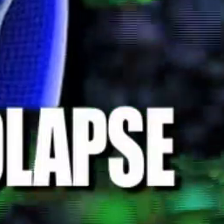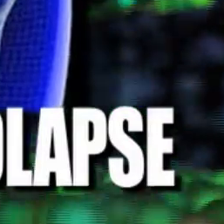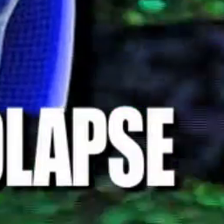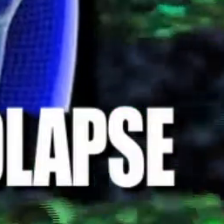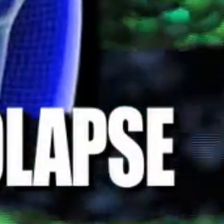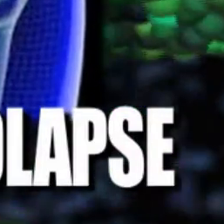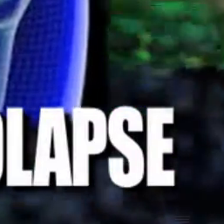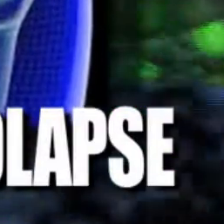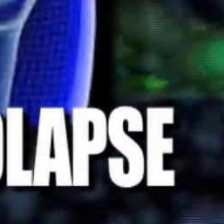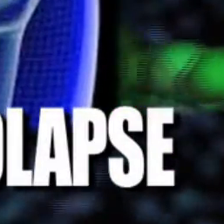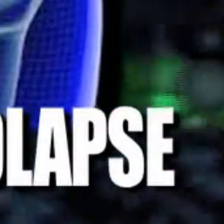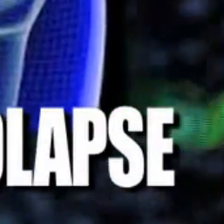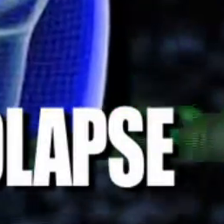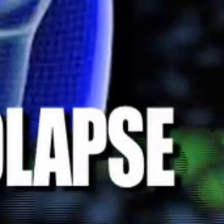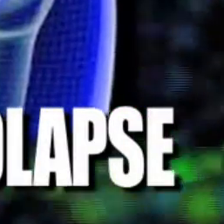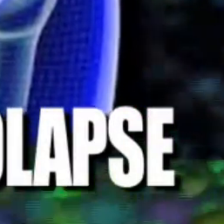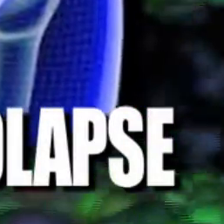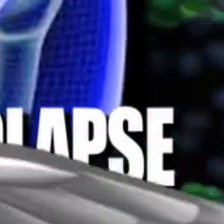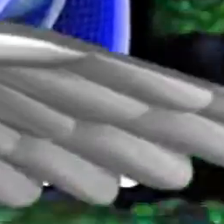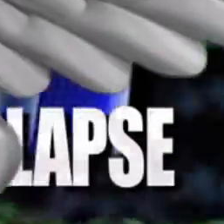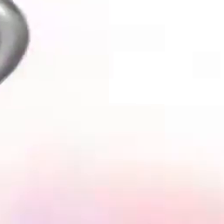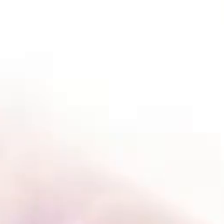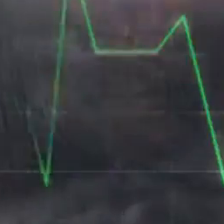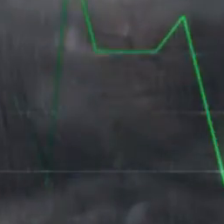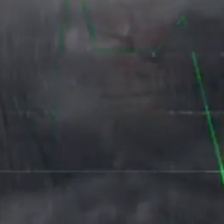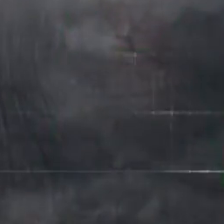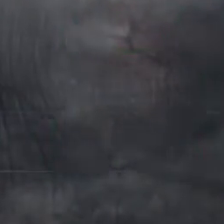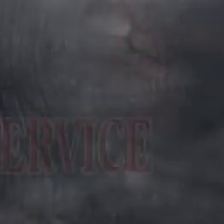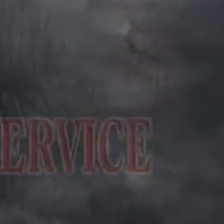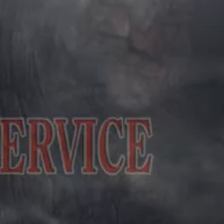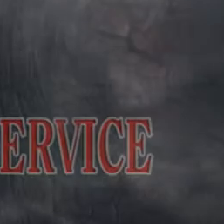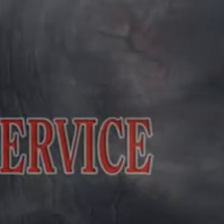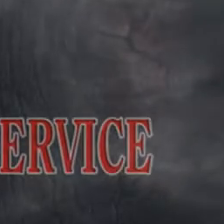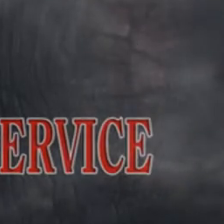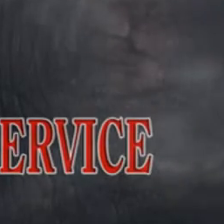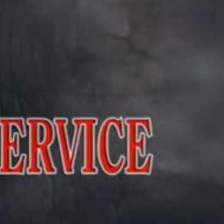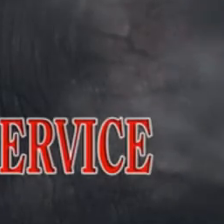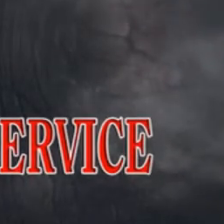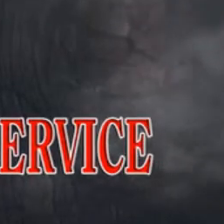Tanggapin mo.